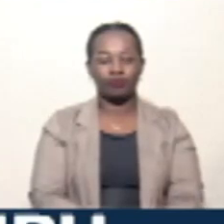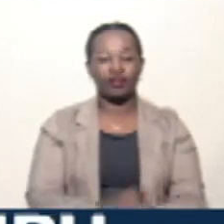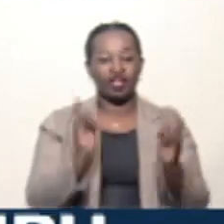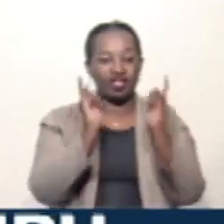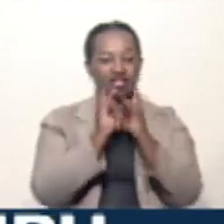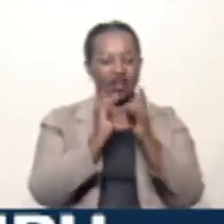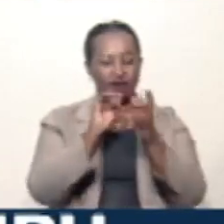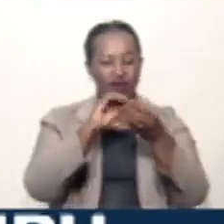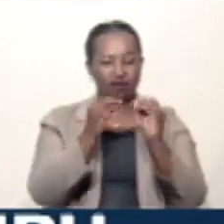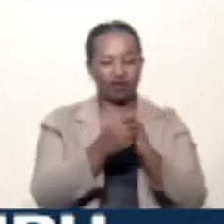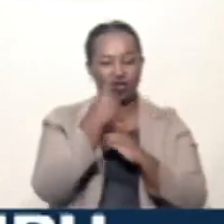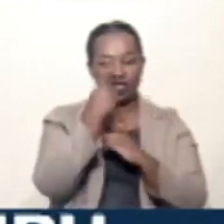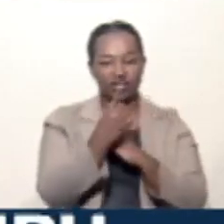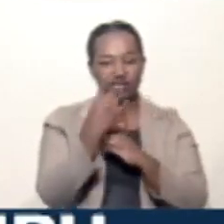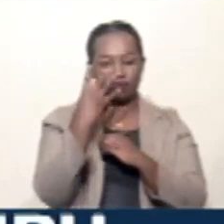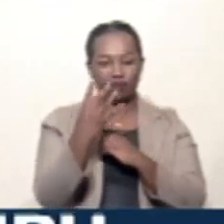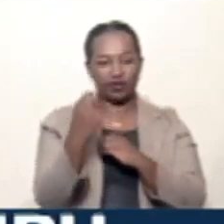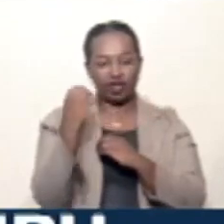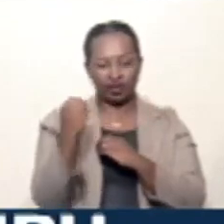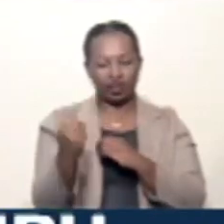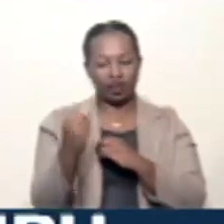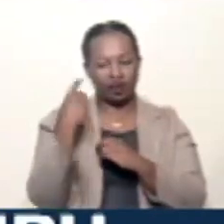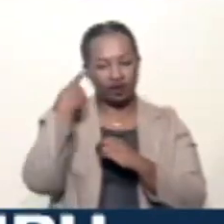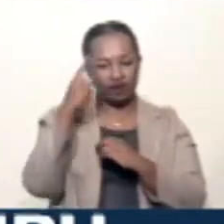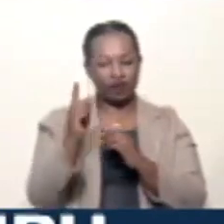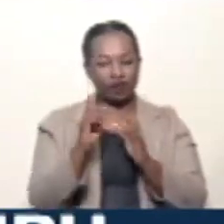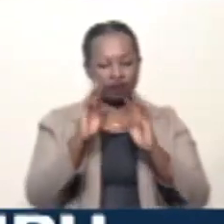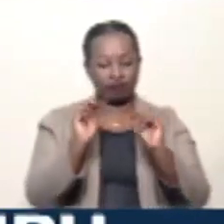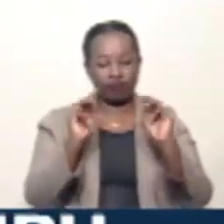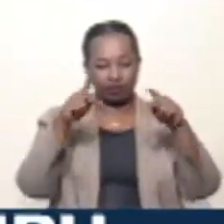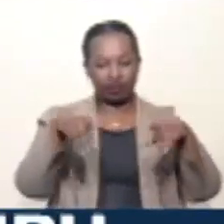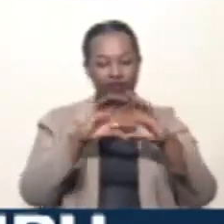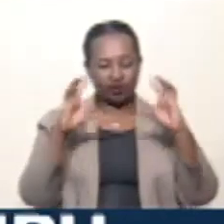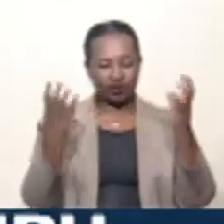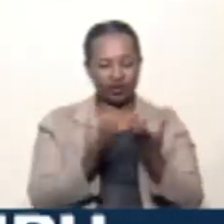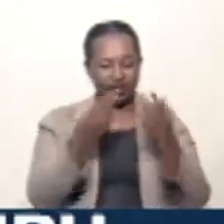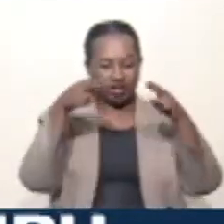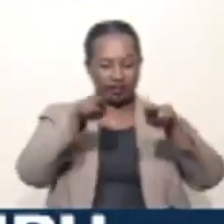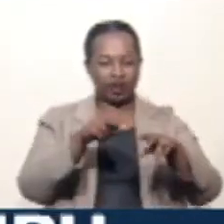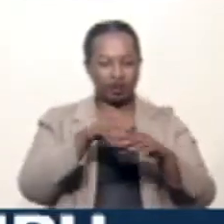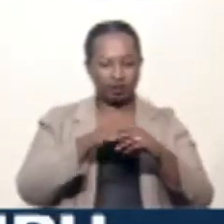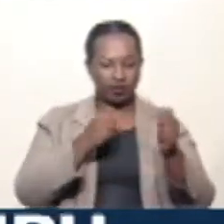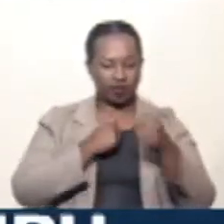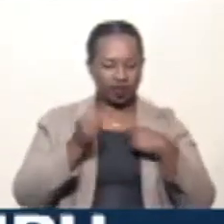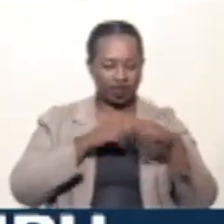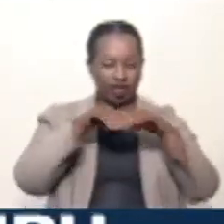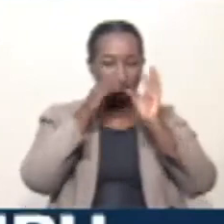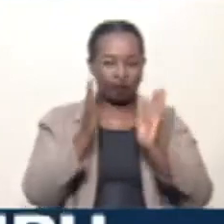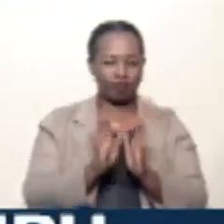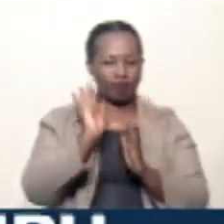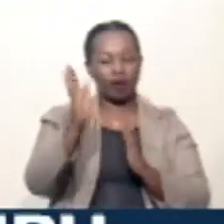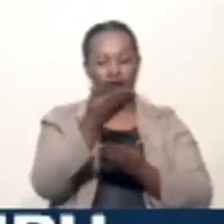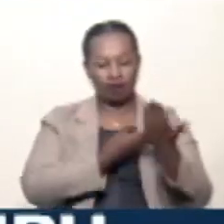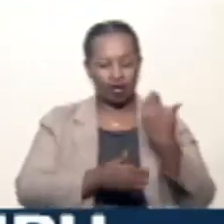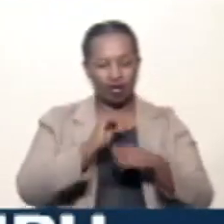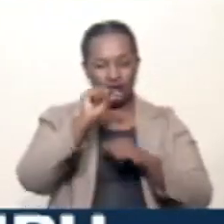inama y'145 y'abagize inteko zishinga amategeko ku isi yaberaga mu Rwanda, aho abanyamuryango bayo barimo baganira ku